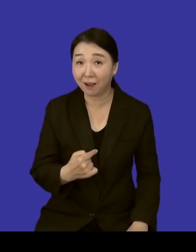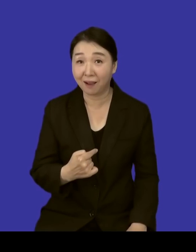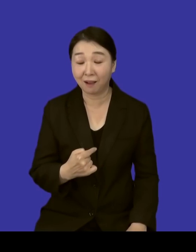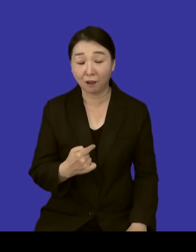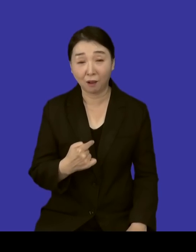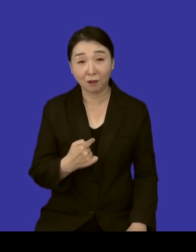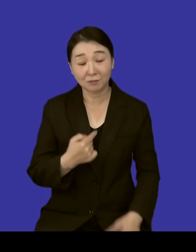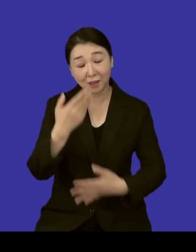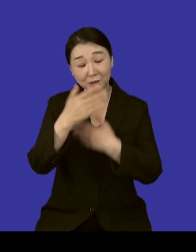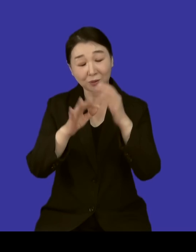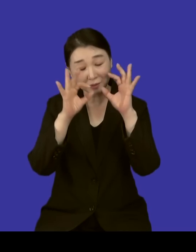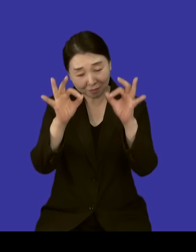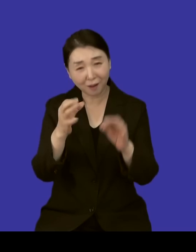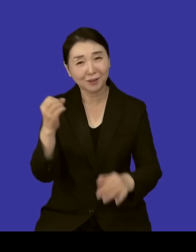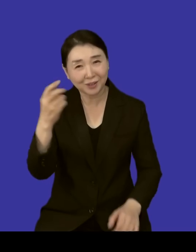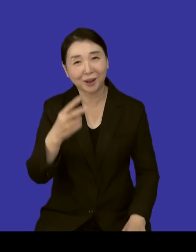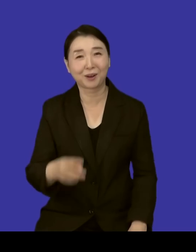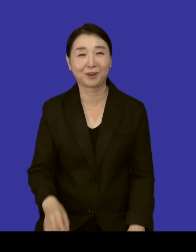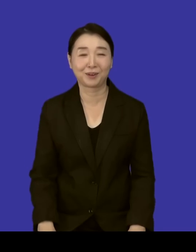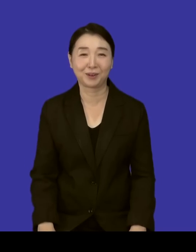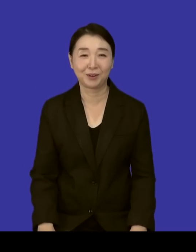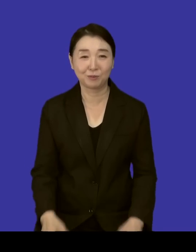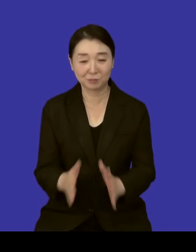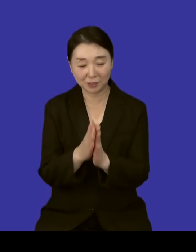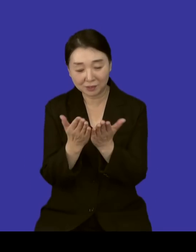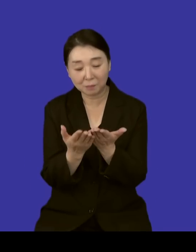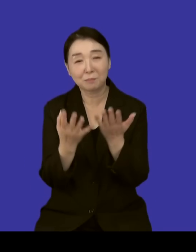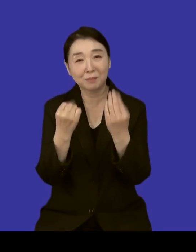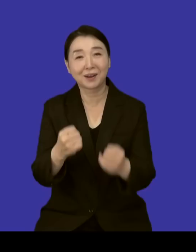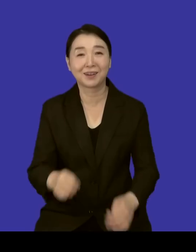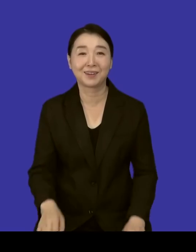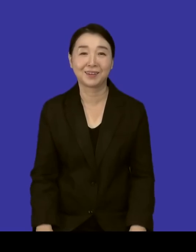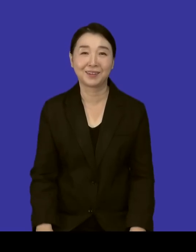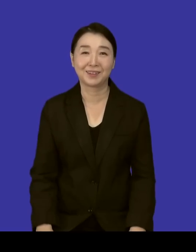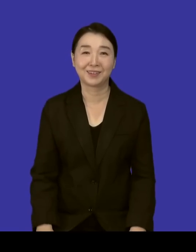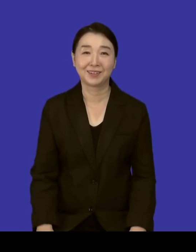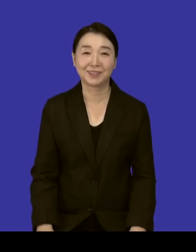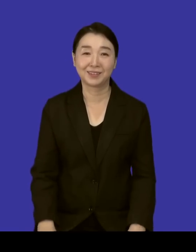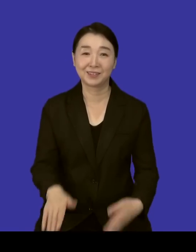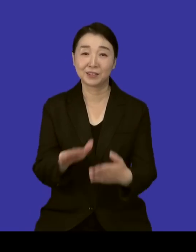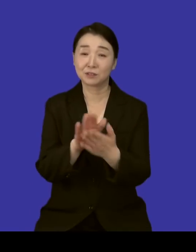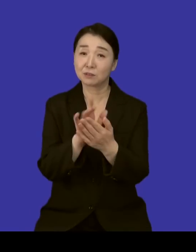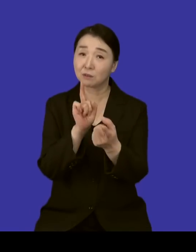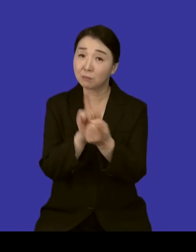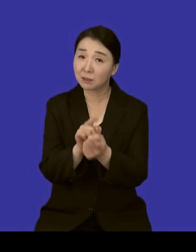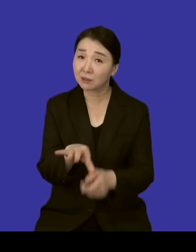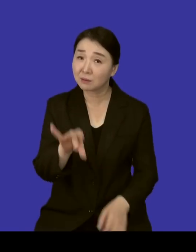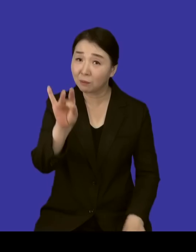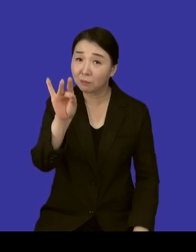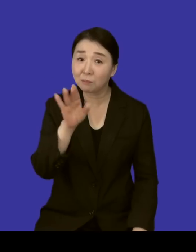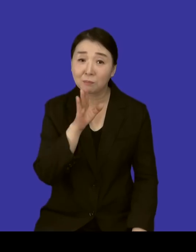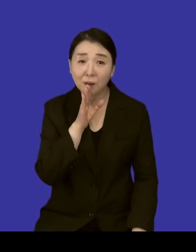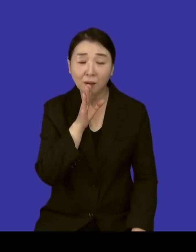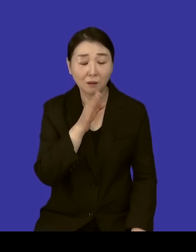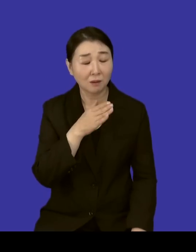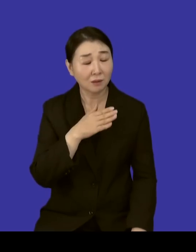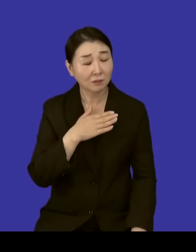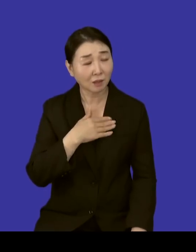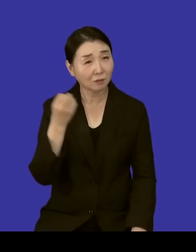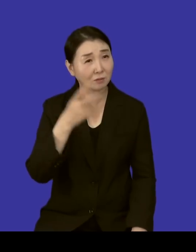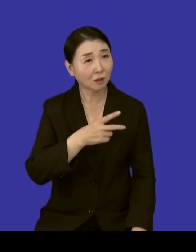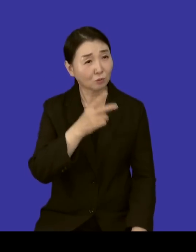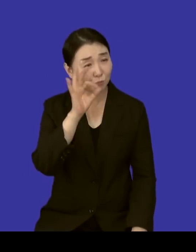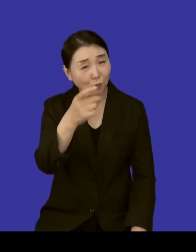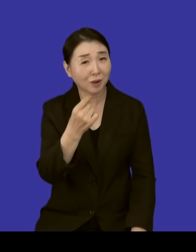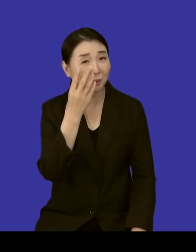영상을 많이 봤죠. 저희 집에 김양재 목사님 네. 책도 굉장히 많고요. 아유, 근데 실제로 본 건 지금 처음인 것 같아요. 저는 왜 많이 뵌 것 같죠? 네.